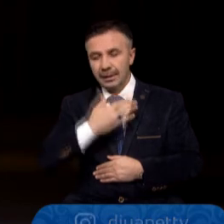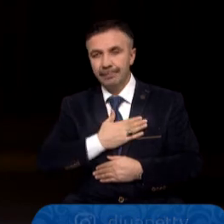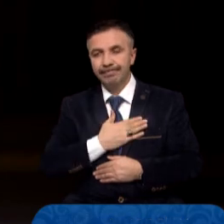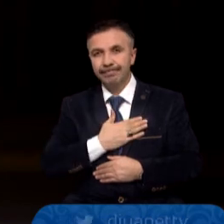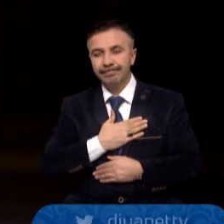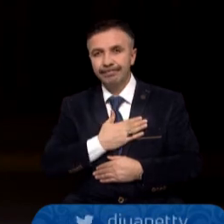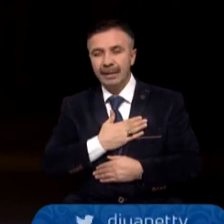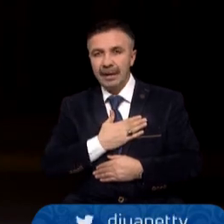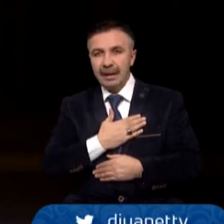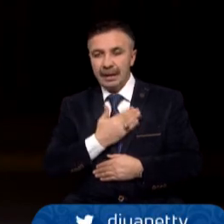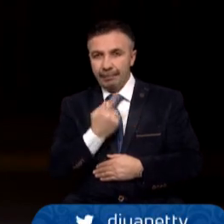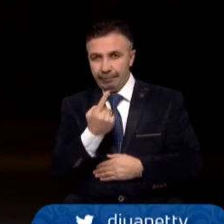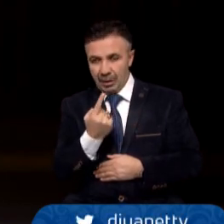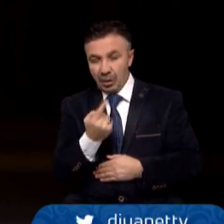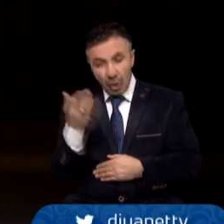Muhammed